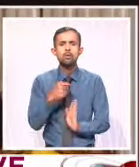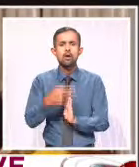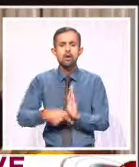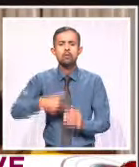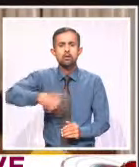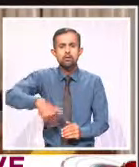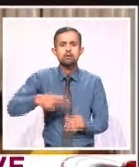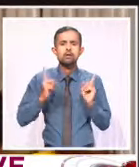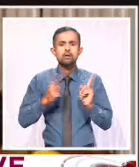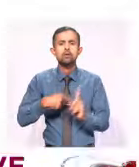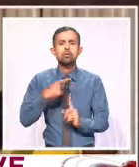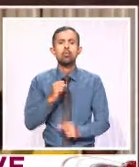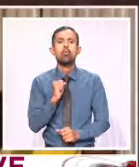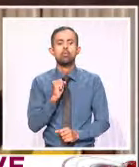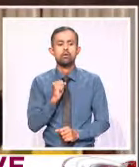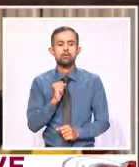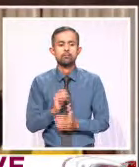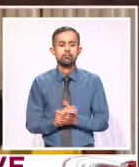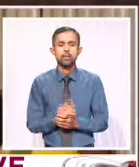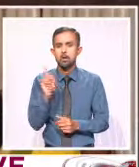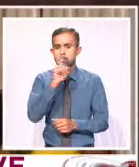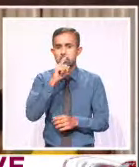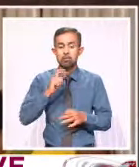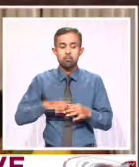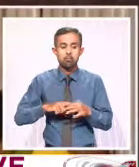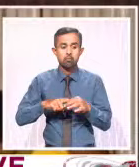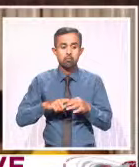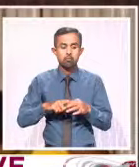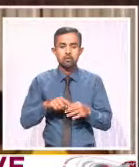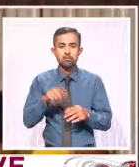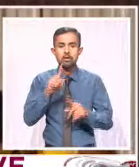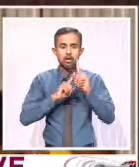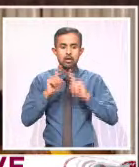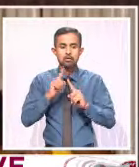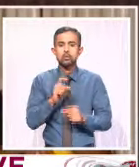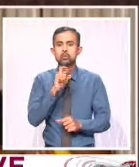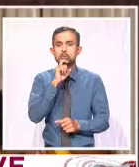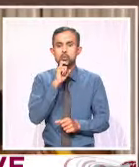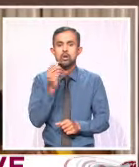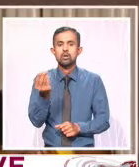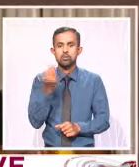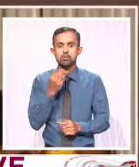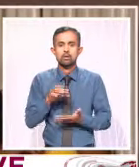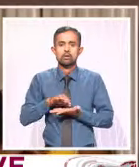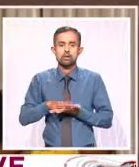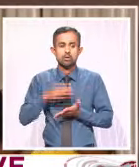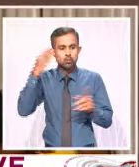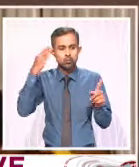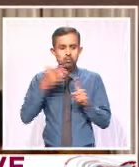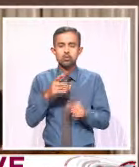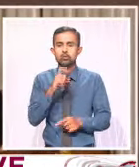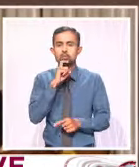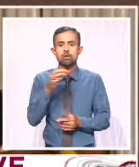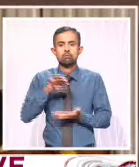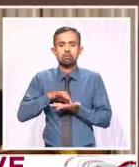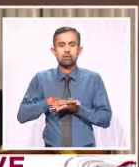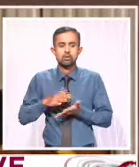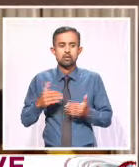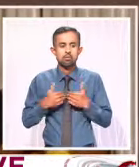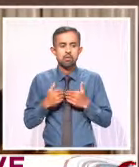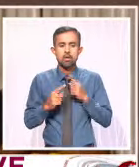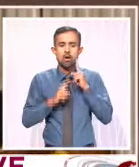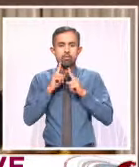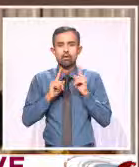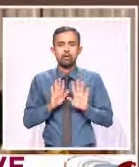ලංකාවේ ක්‍රිකට් ක්‍රීඩාව කොහොමද යන්නේ? පළවෙනි කාරණාව මෙතුමා දැන් කතා කරේ උසාවියේ දීපු තීන්දුවක් පිළිබඳ. උසාවියේ දීපු තීන්දුවක් පිළිබඳව මං